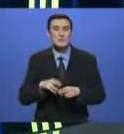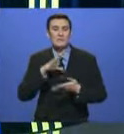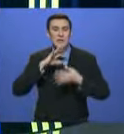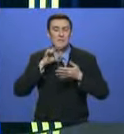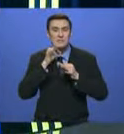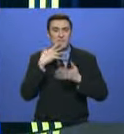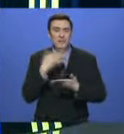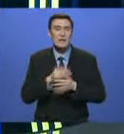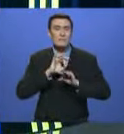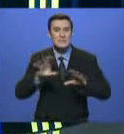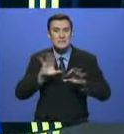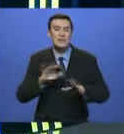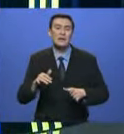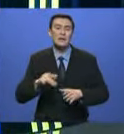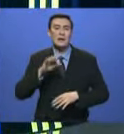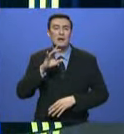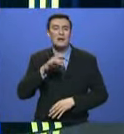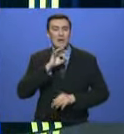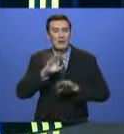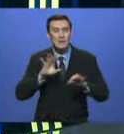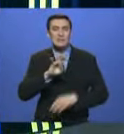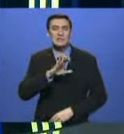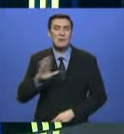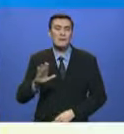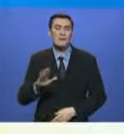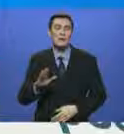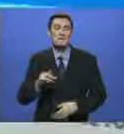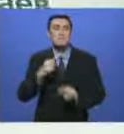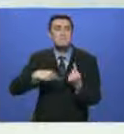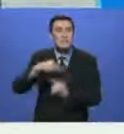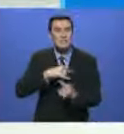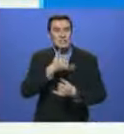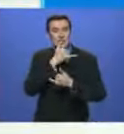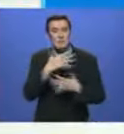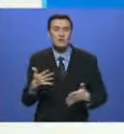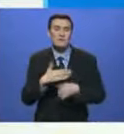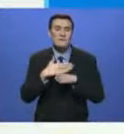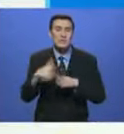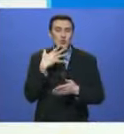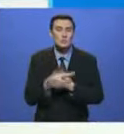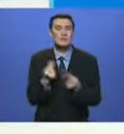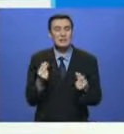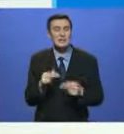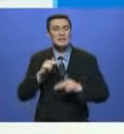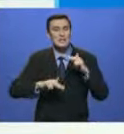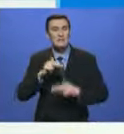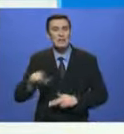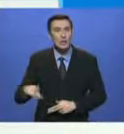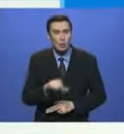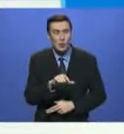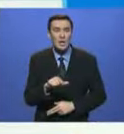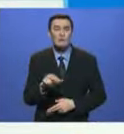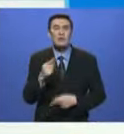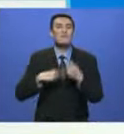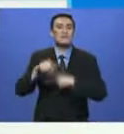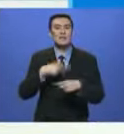с представителями ведущих телеканалов Нурсултан Назарбаев. Бизнес не может выделить собственные средства на строительство дорог, так как на